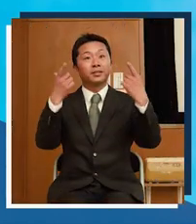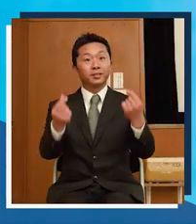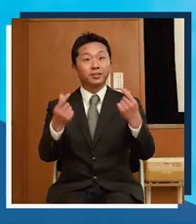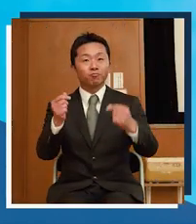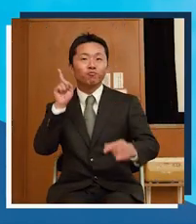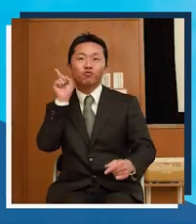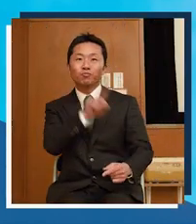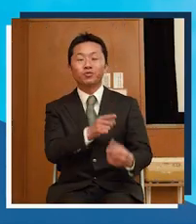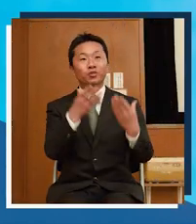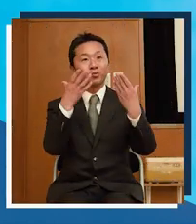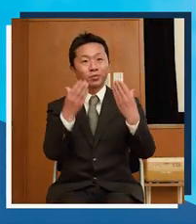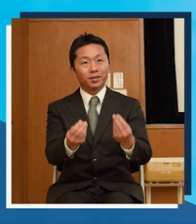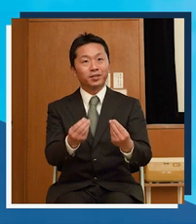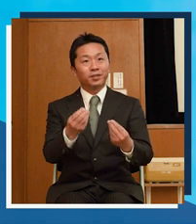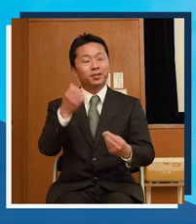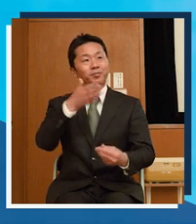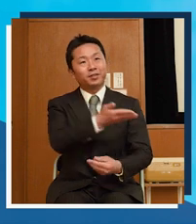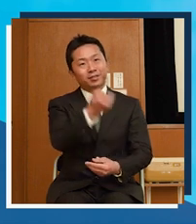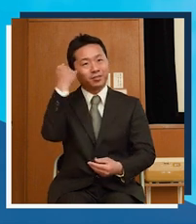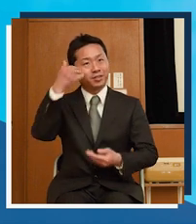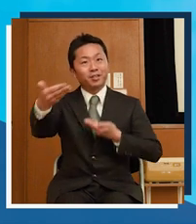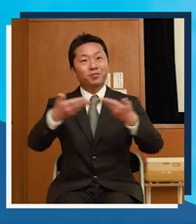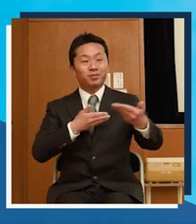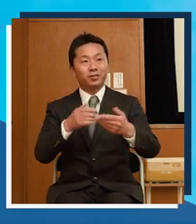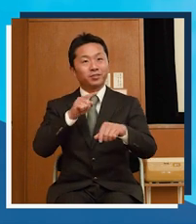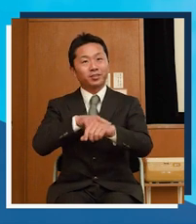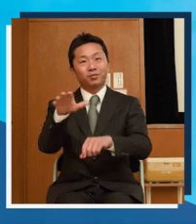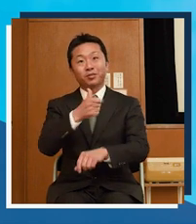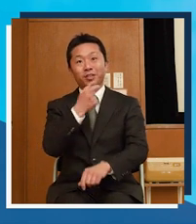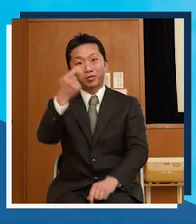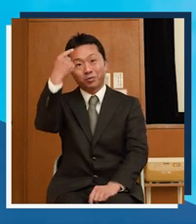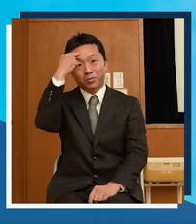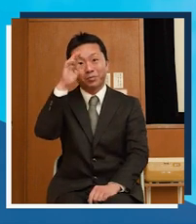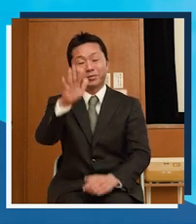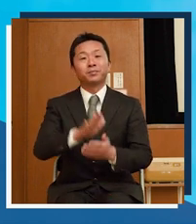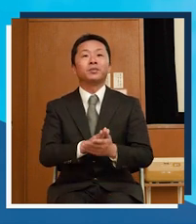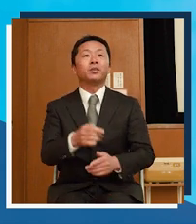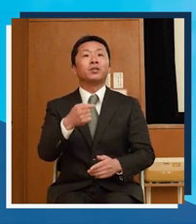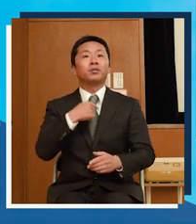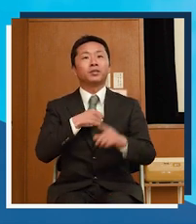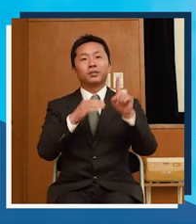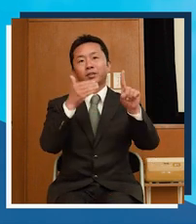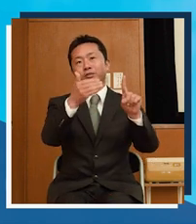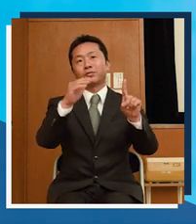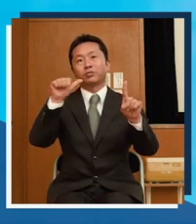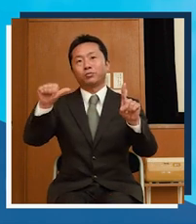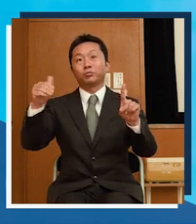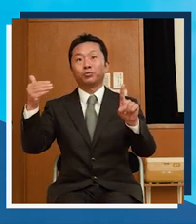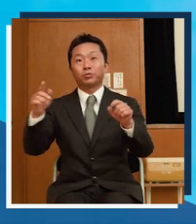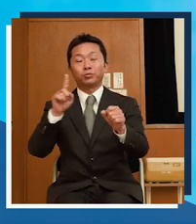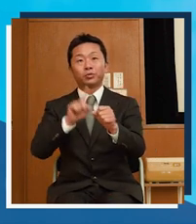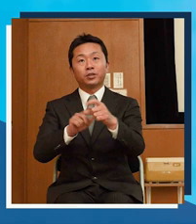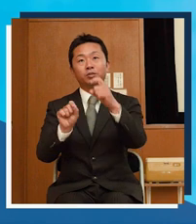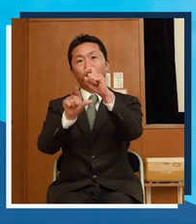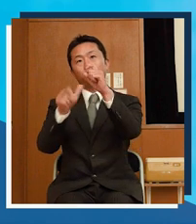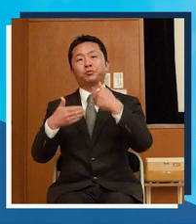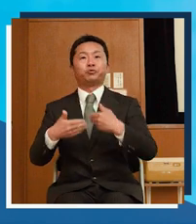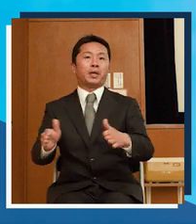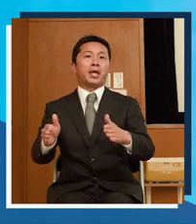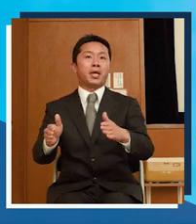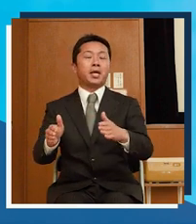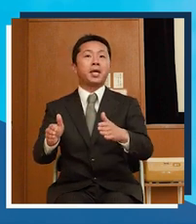皆さんとの意見交換の時間を作れればいいなと思っていますあの私は1959年の10月生まれ